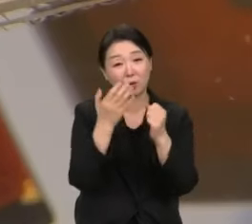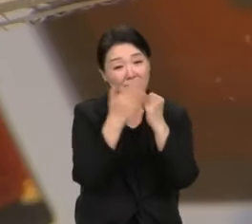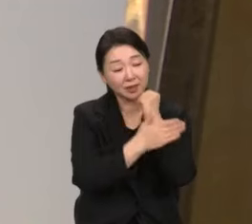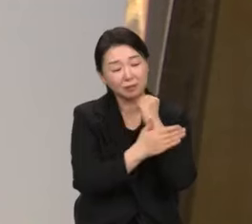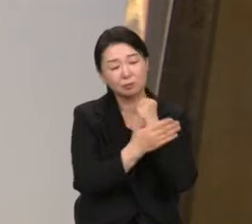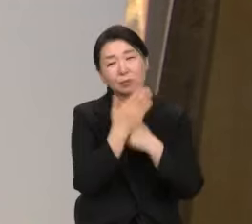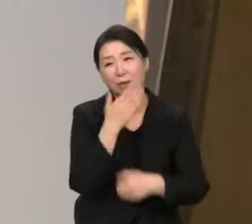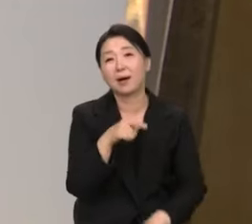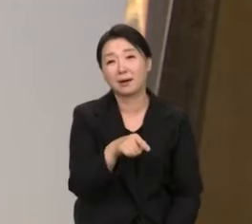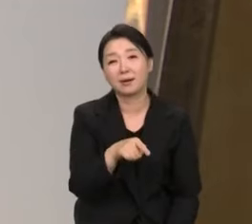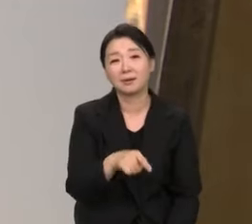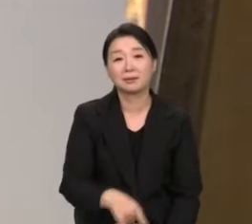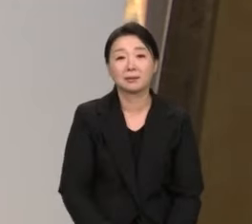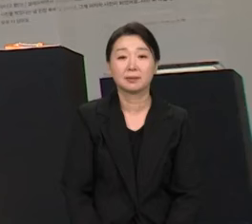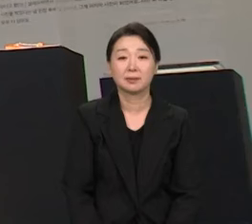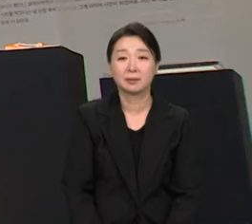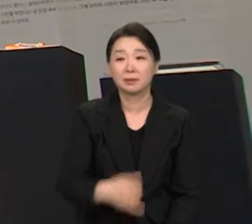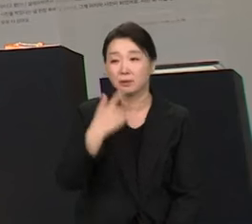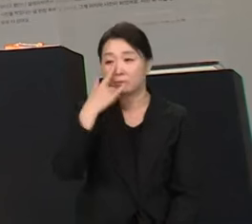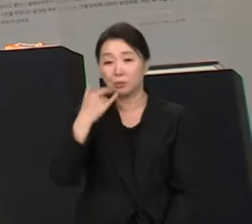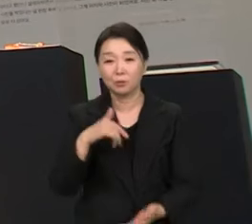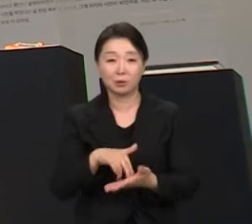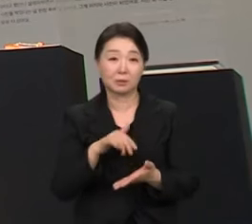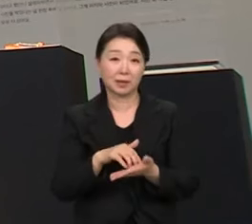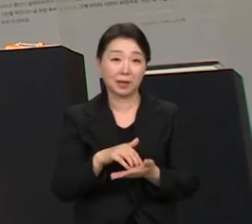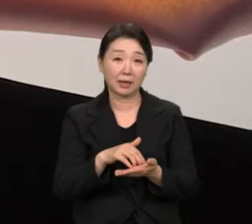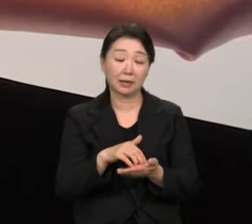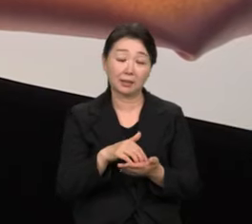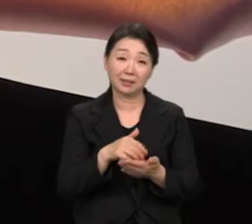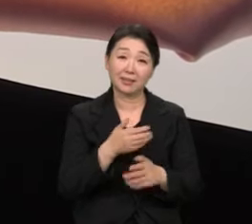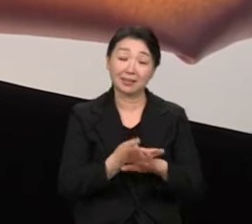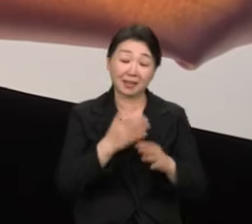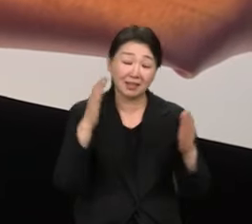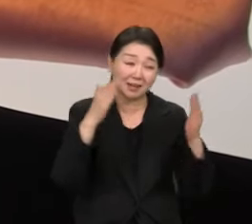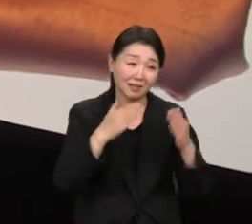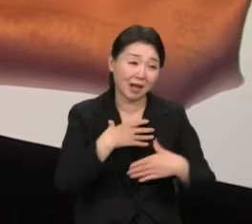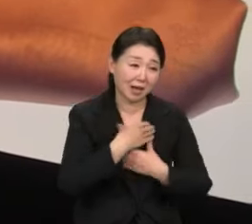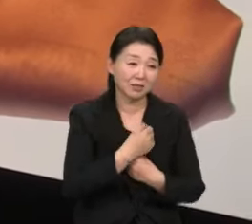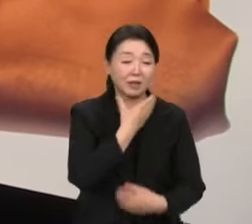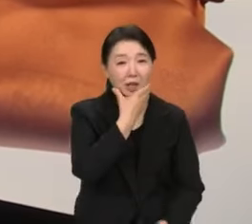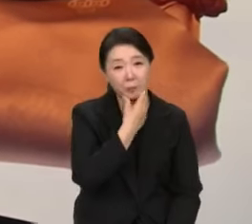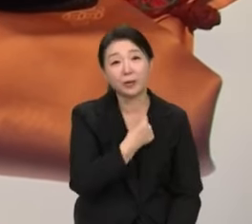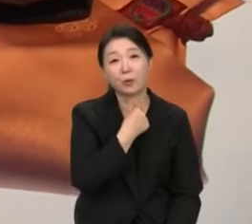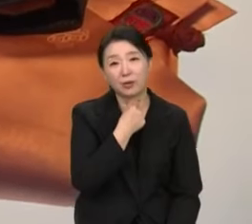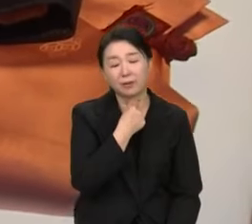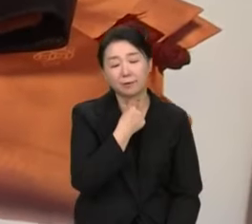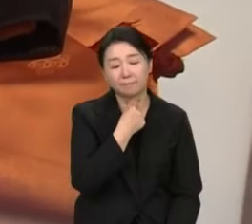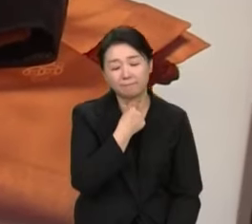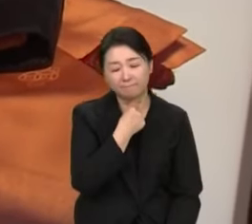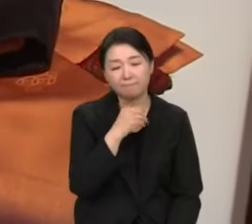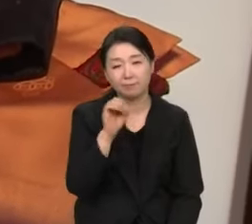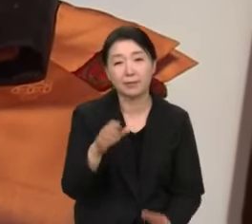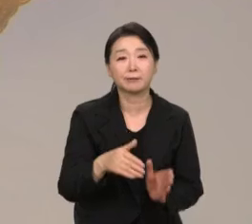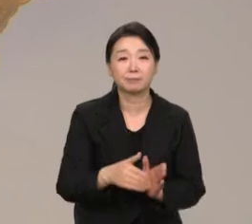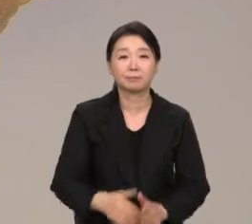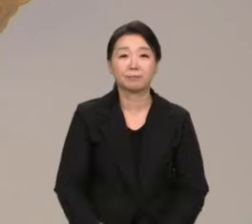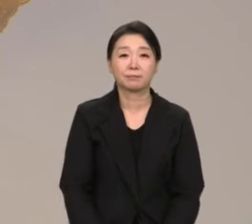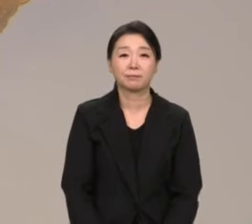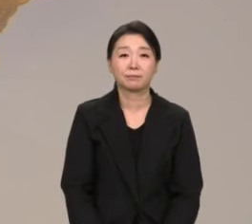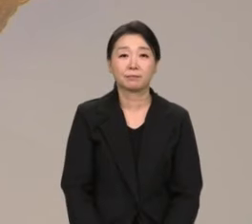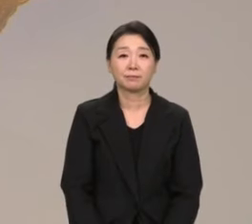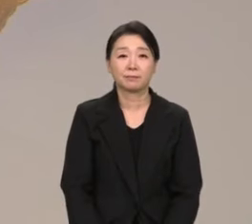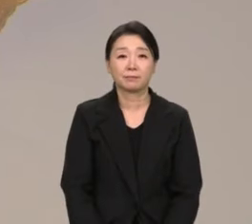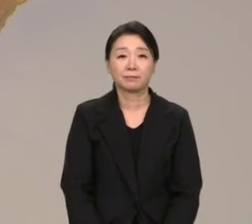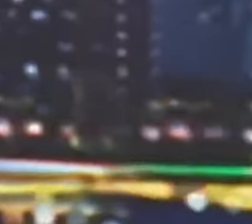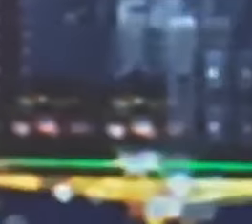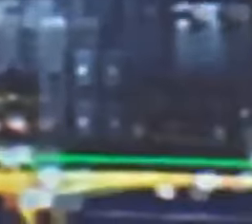찍었을 아이들. 부모들은 다른 아이들은 안전하고 행복했으면 좋겠다고 했습니다. JTBC 신진입니다.